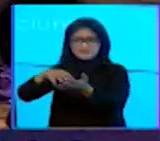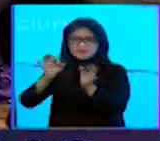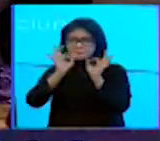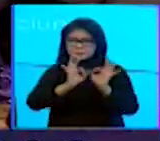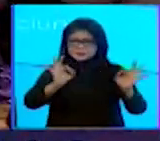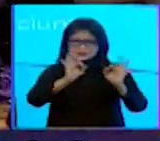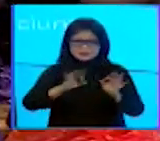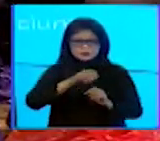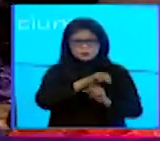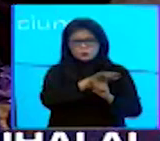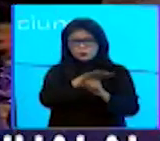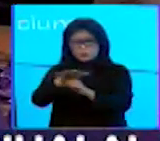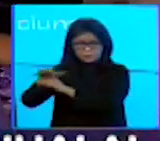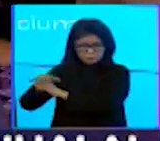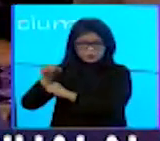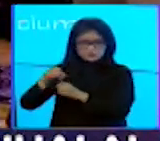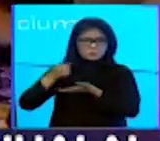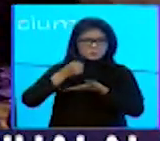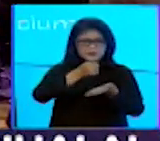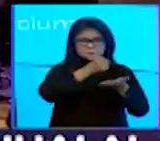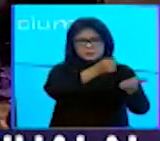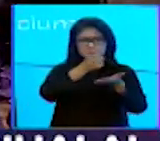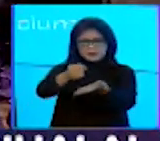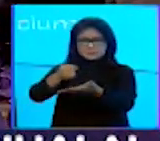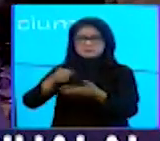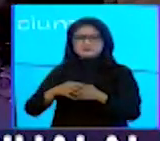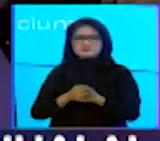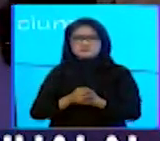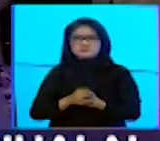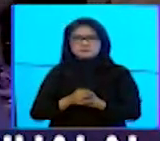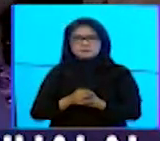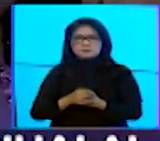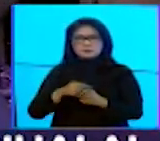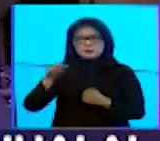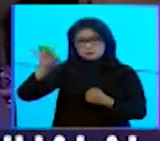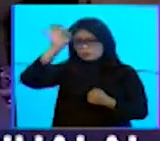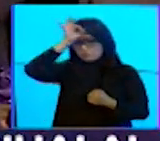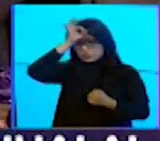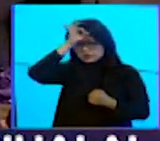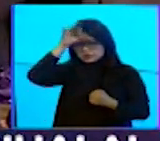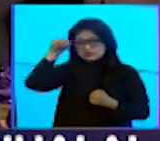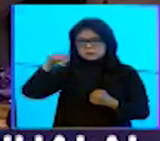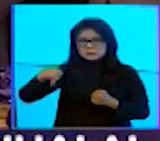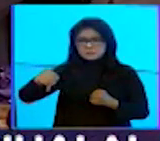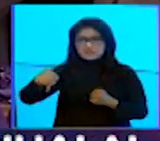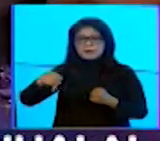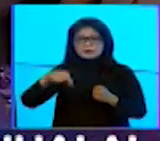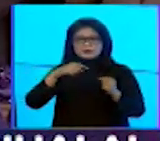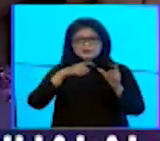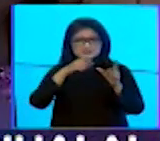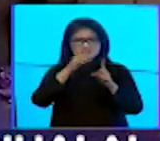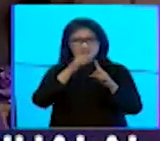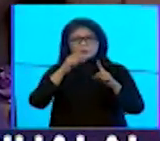warga serta adanya penempatan personil baik dari Polri, Satpol PP dan juga Dinas Sosial yang setiap harinya mengawasi aktivitas warga dan